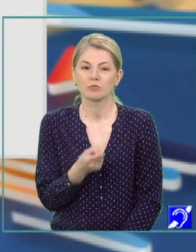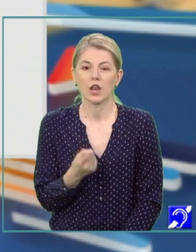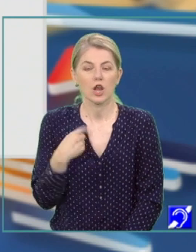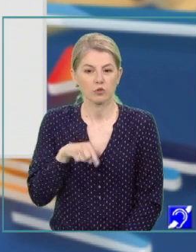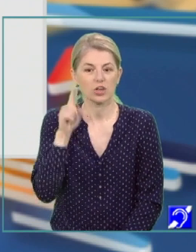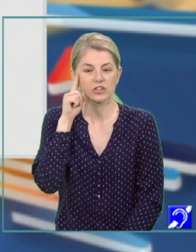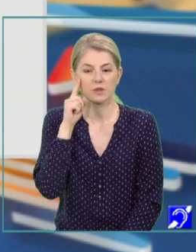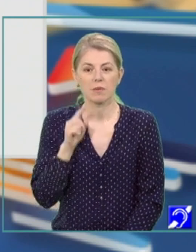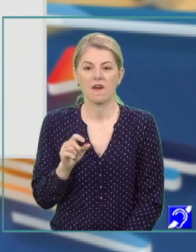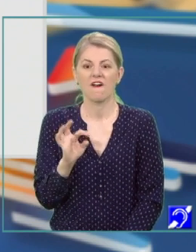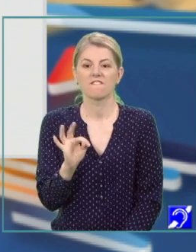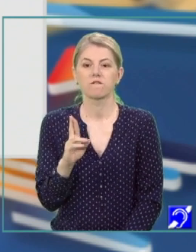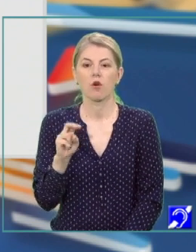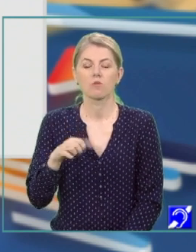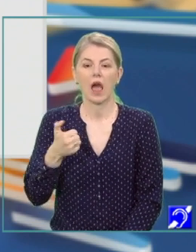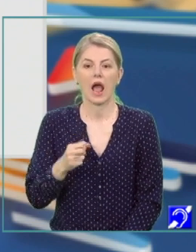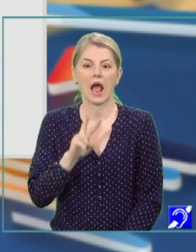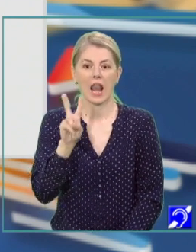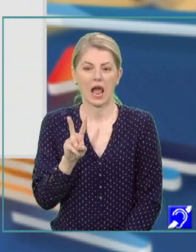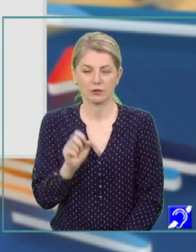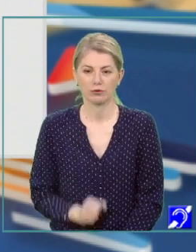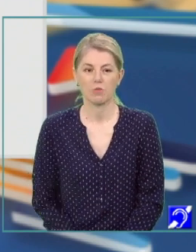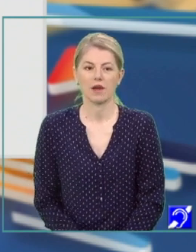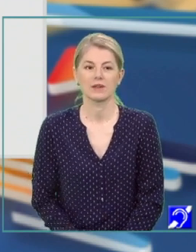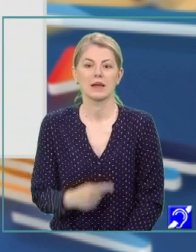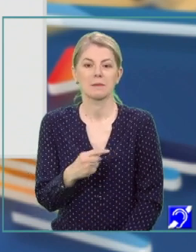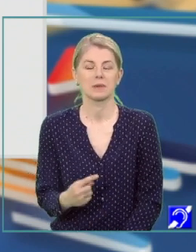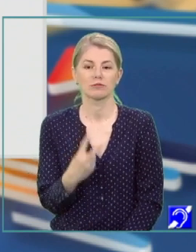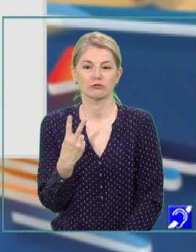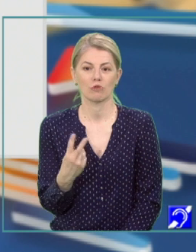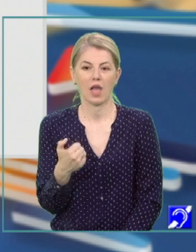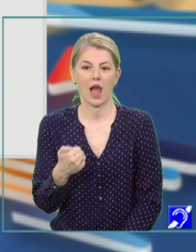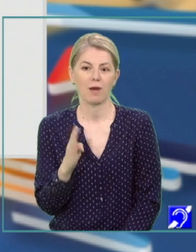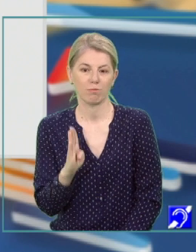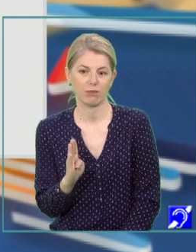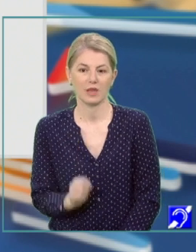noi știm formula A la a doua minus 2ab